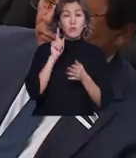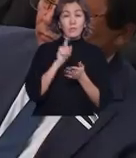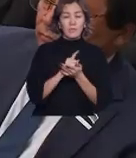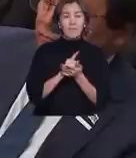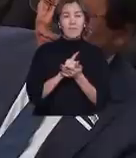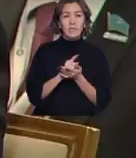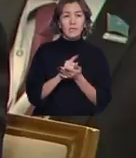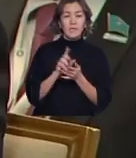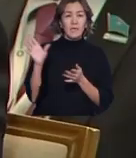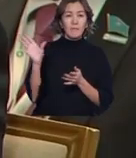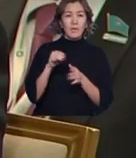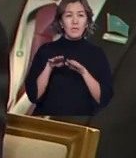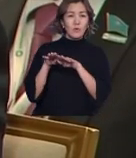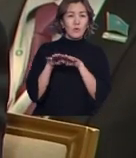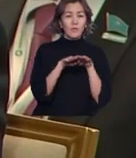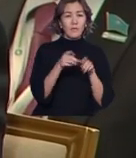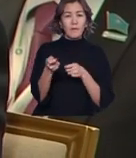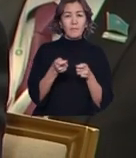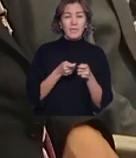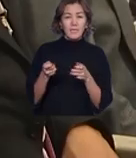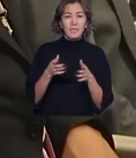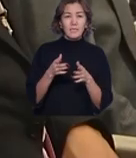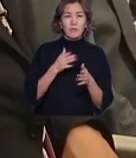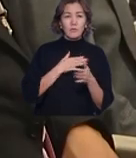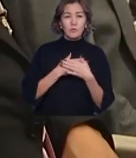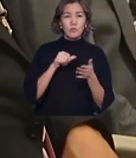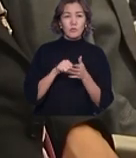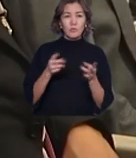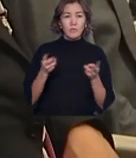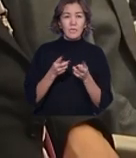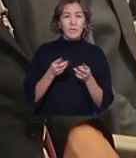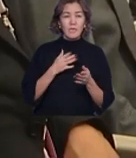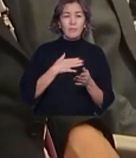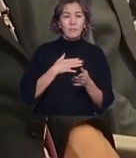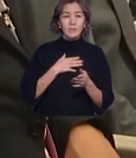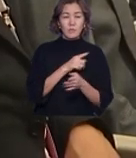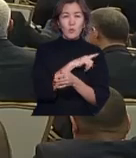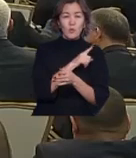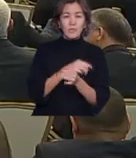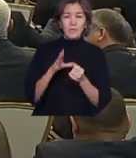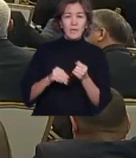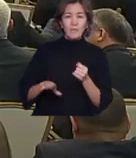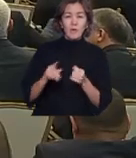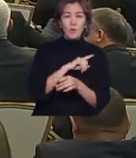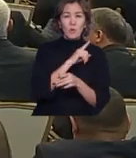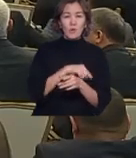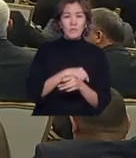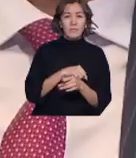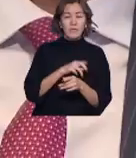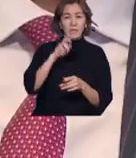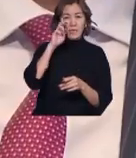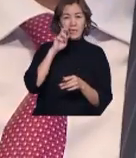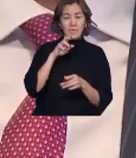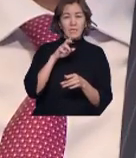айтты. Оған барлық деңгейдегі билік тармақтары күш жұмылдырылуға тиіс. Біз қуатты аймақтар қуатты ел қағидатына сай